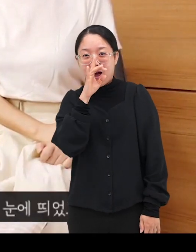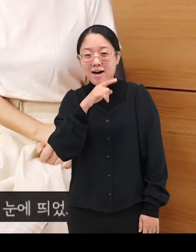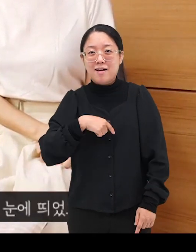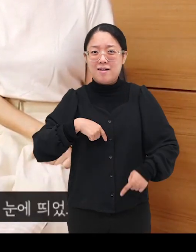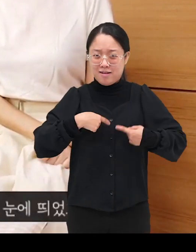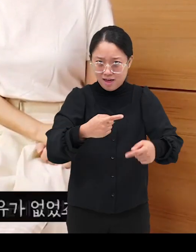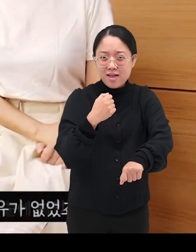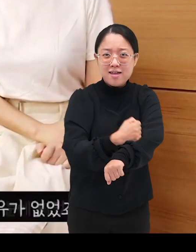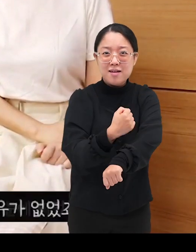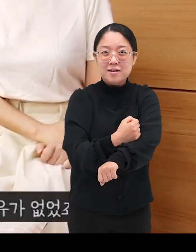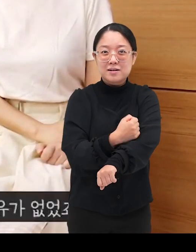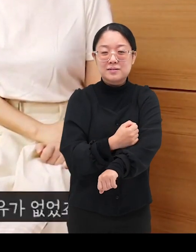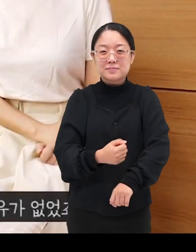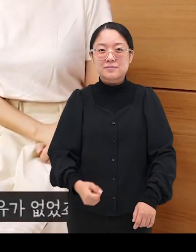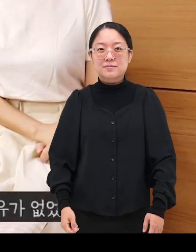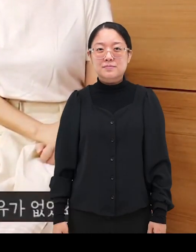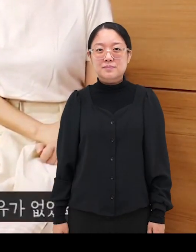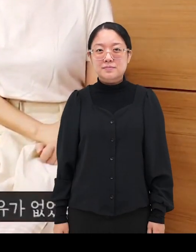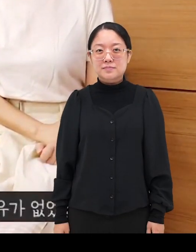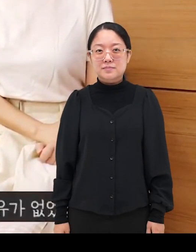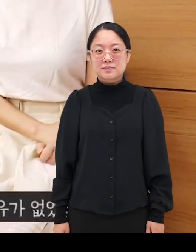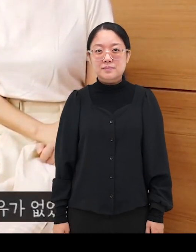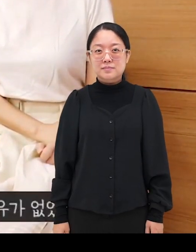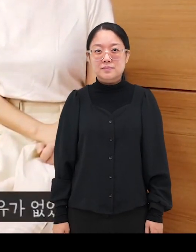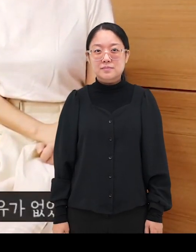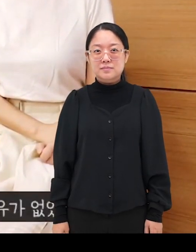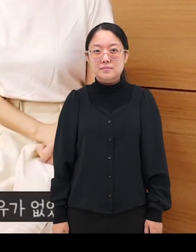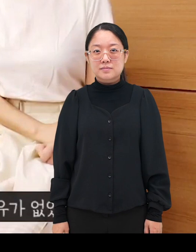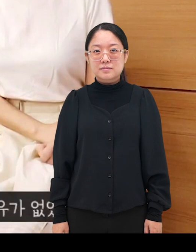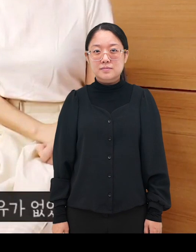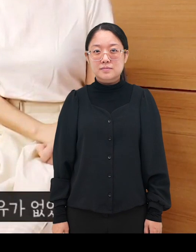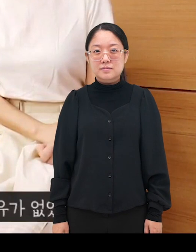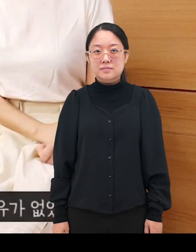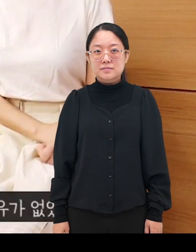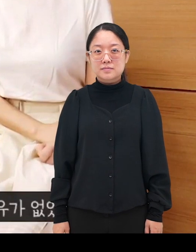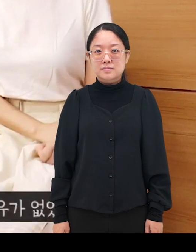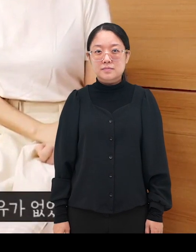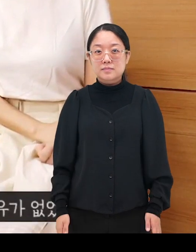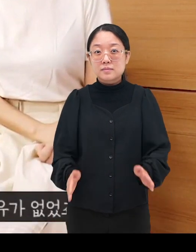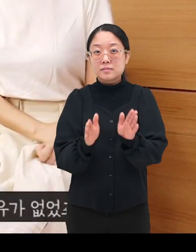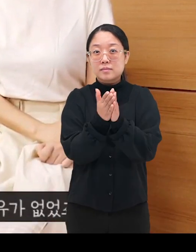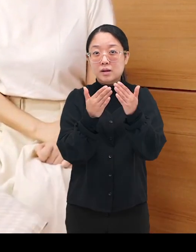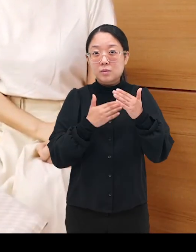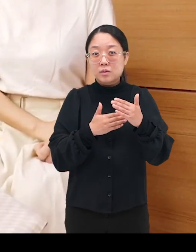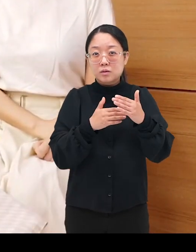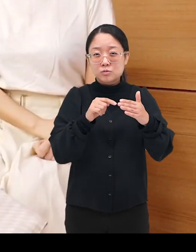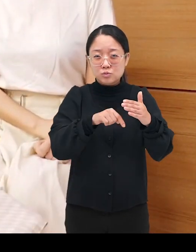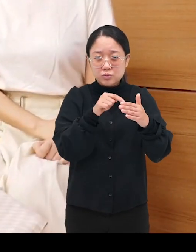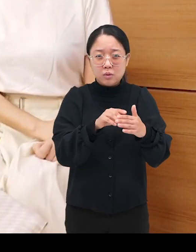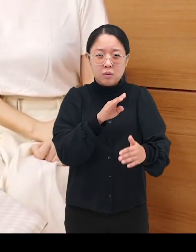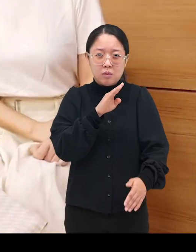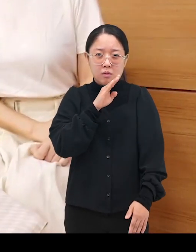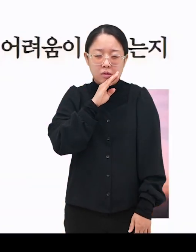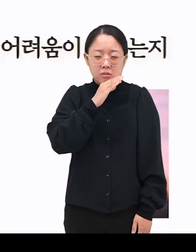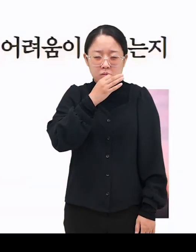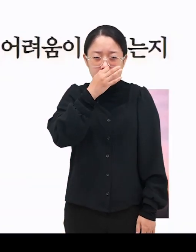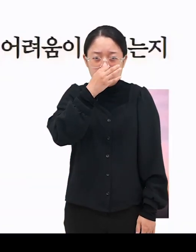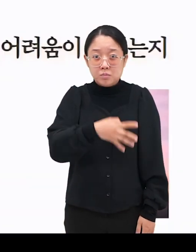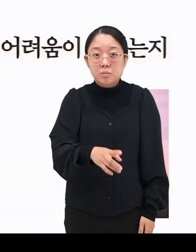글쓰기, 또 나만의 책이 또 완성이 된다고 하니까 안 할 이유가 없었죠.